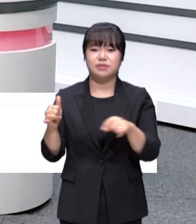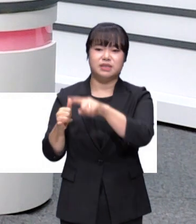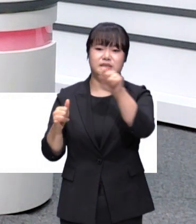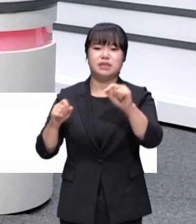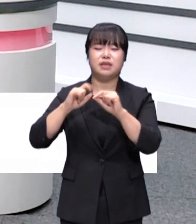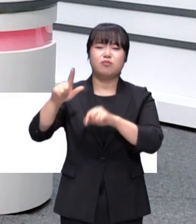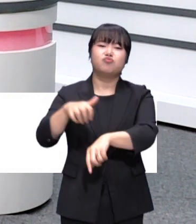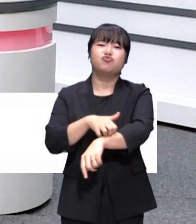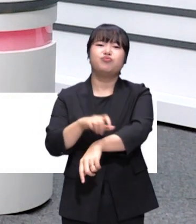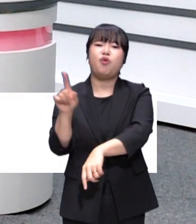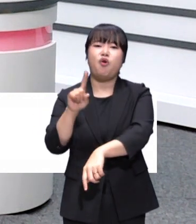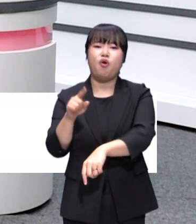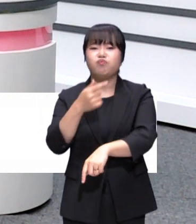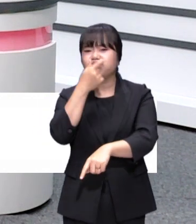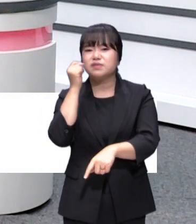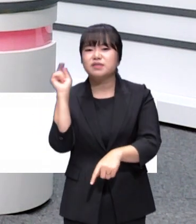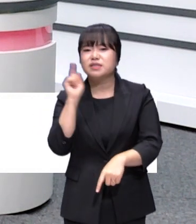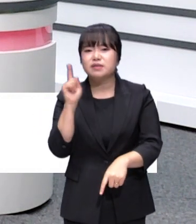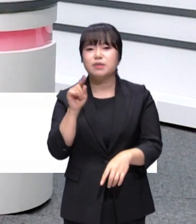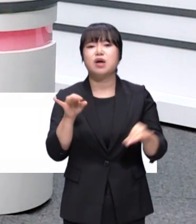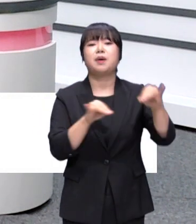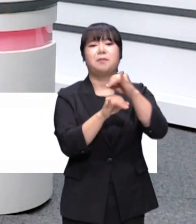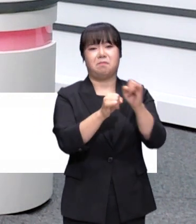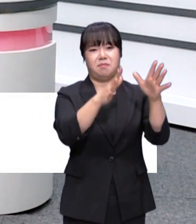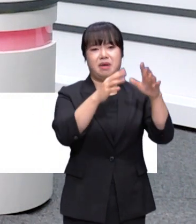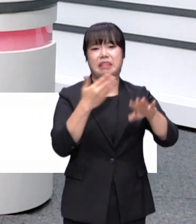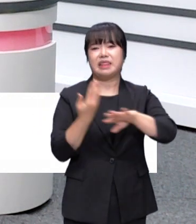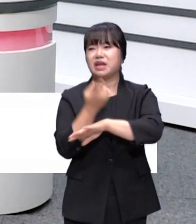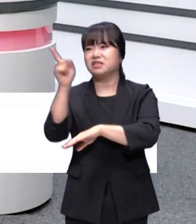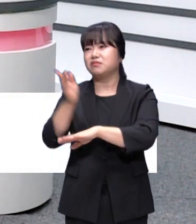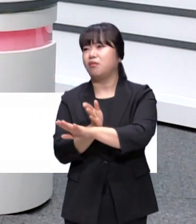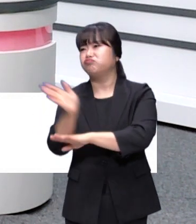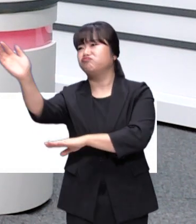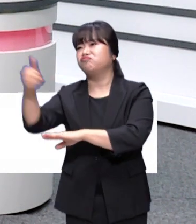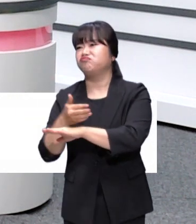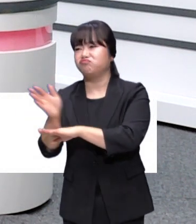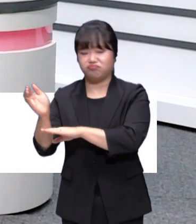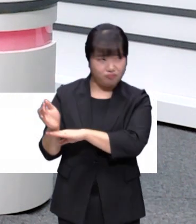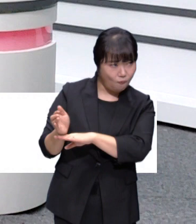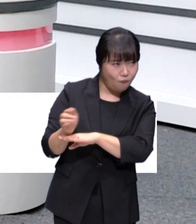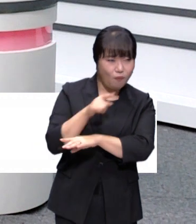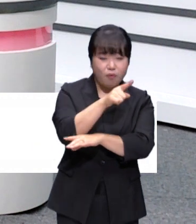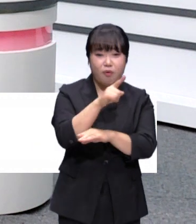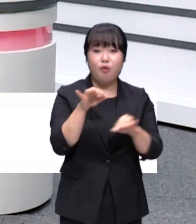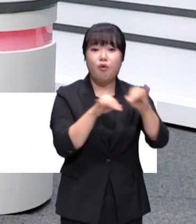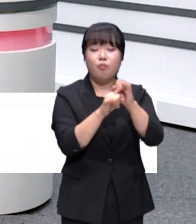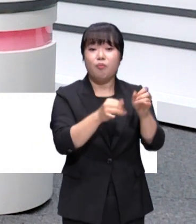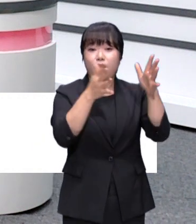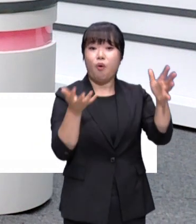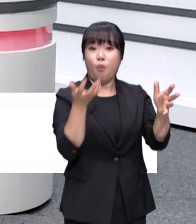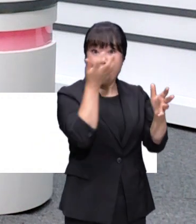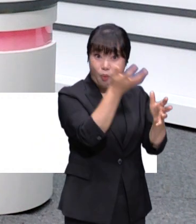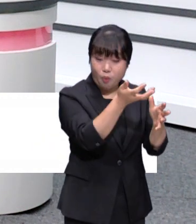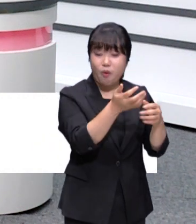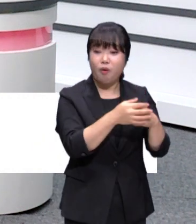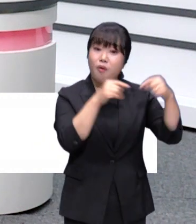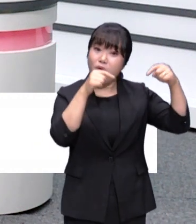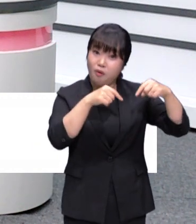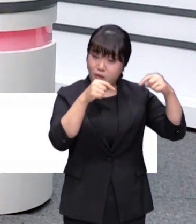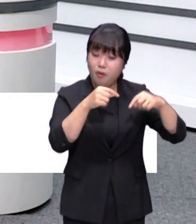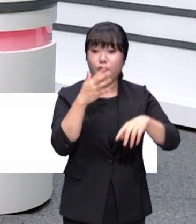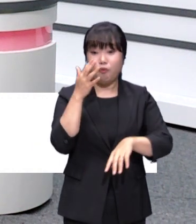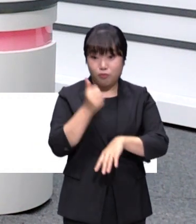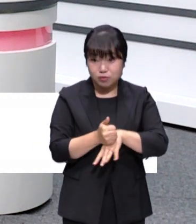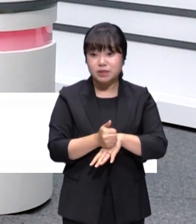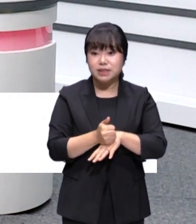그 저희가 이제 중랑구로 많이 가고 성동구로 많이 가시는데 그래서 그것도 한번 거기에다가 그 한번 서울시하고 상의를 해서